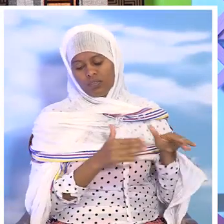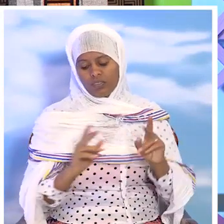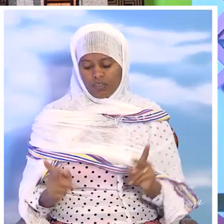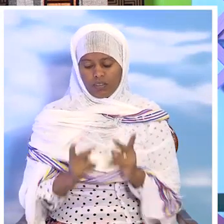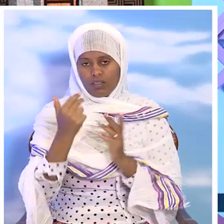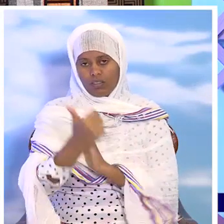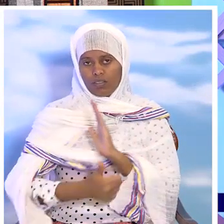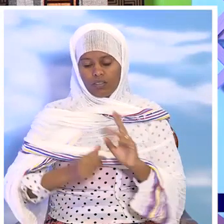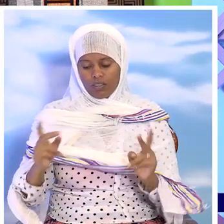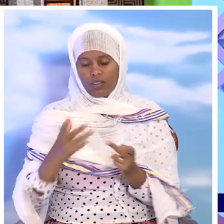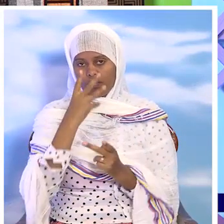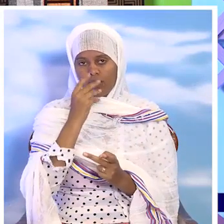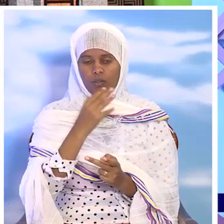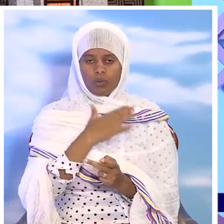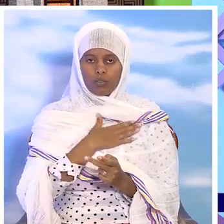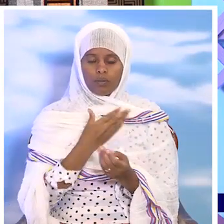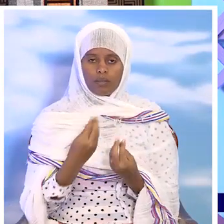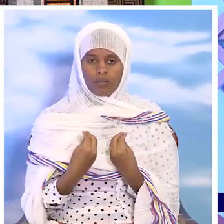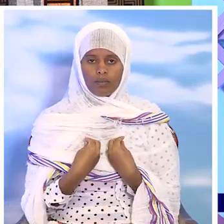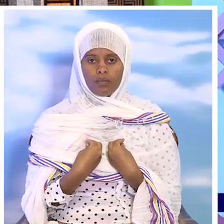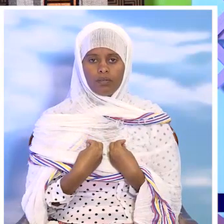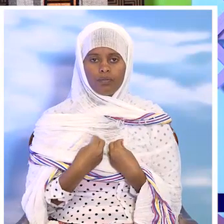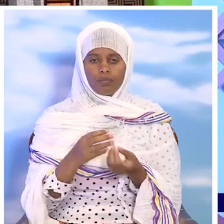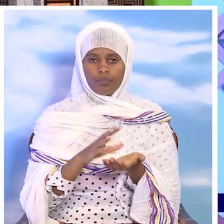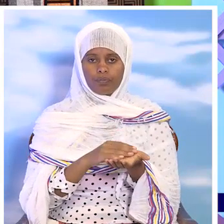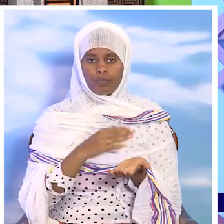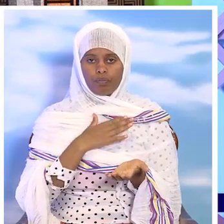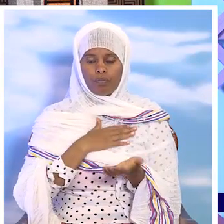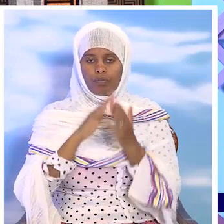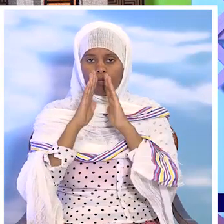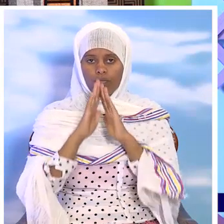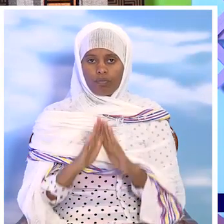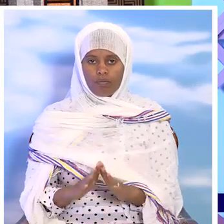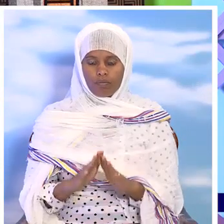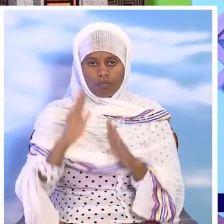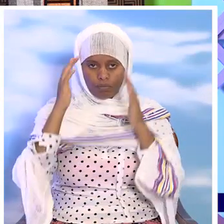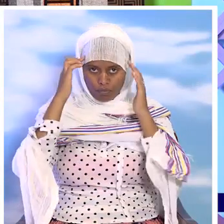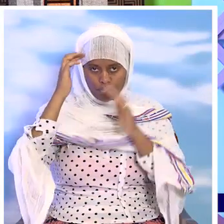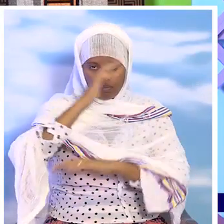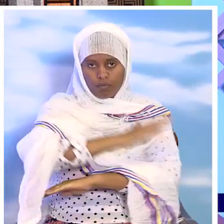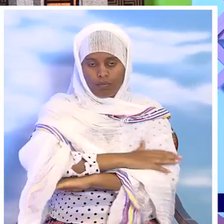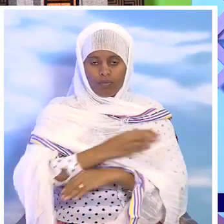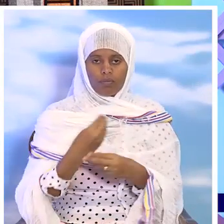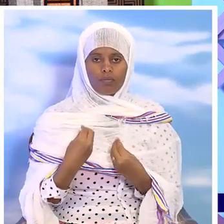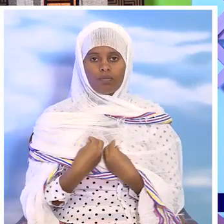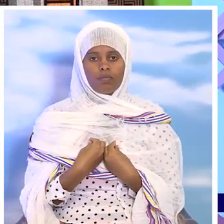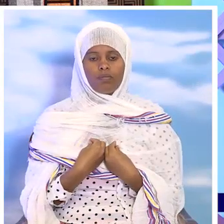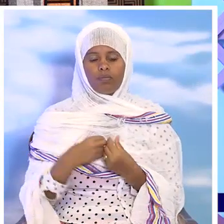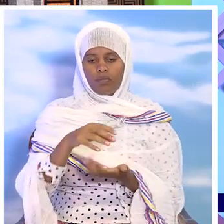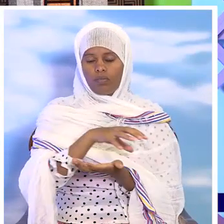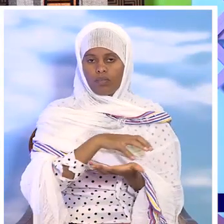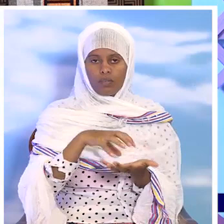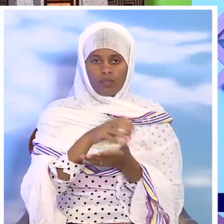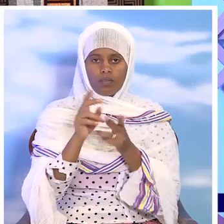ሓድሽ ዓመት ሓድሽ መንፈሳዊ ህይወት ክህበና ሃገርና ከዓ ናይ ሰላምን ናይ ቅሳነትን ክገብረና ብሓፈሻ